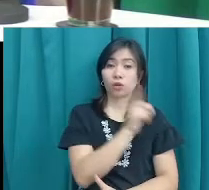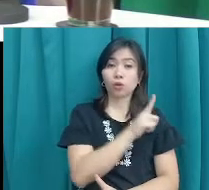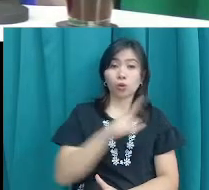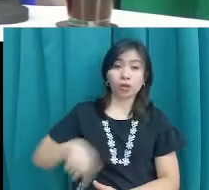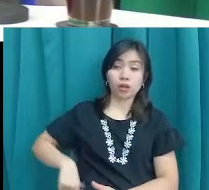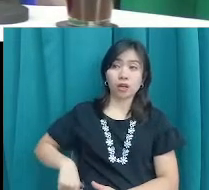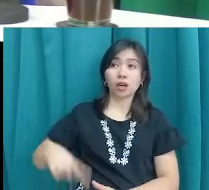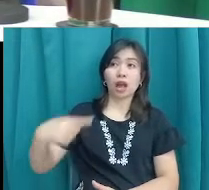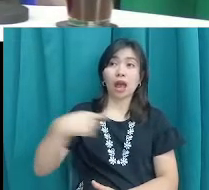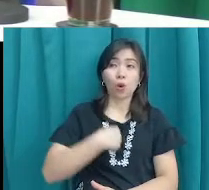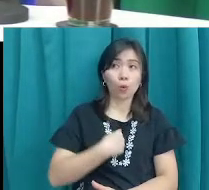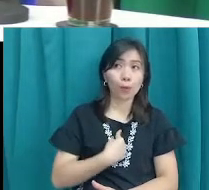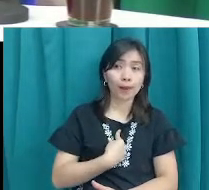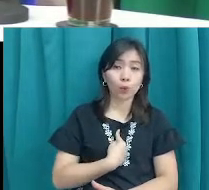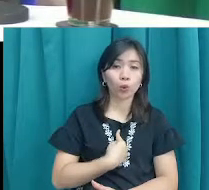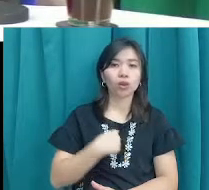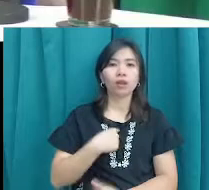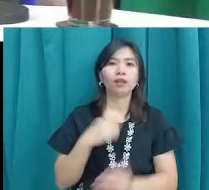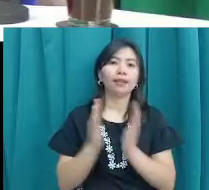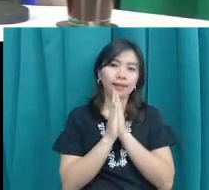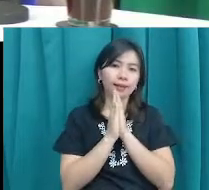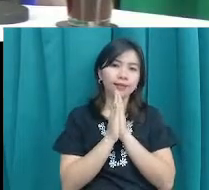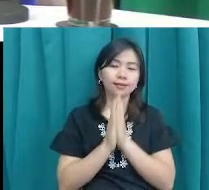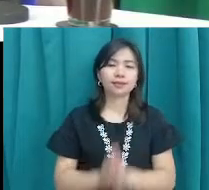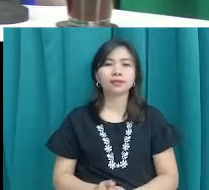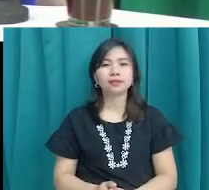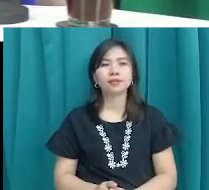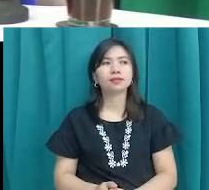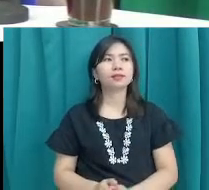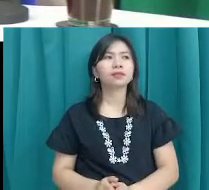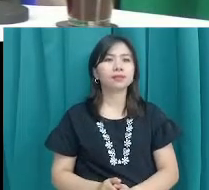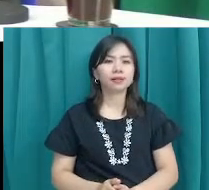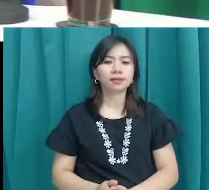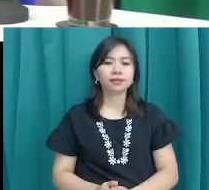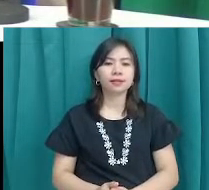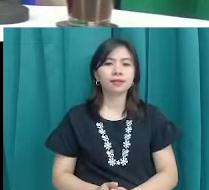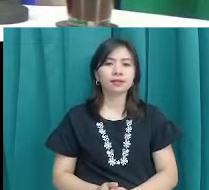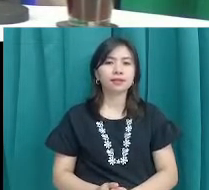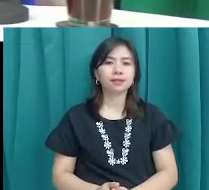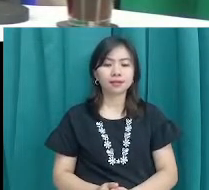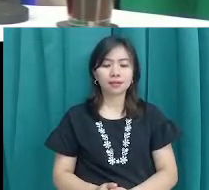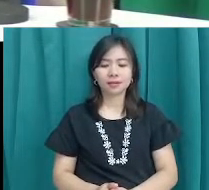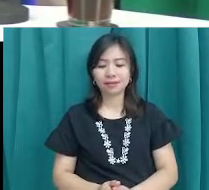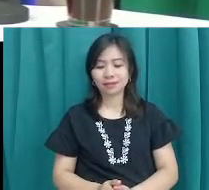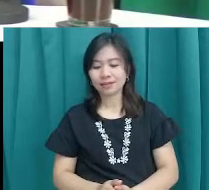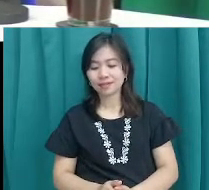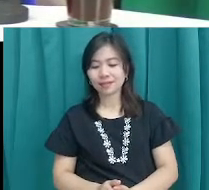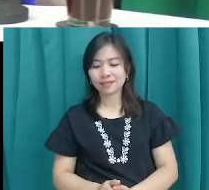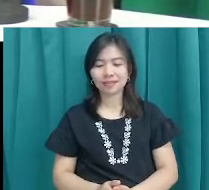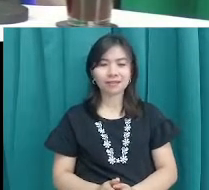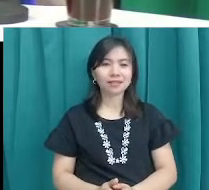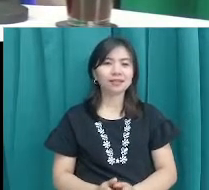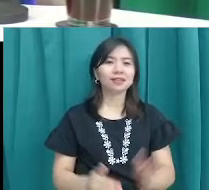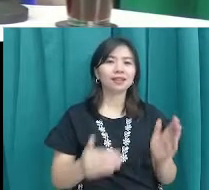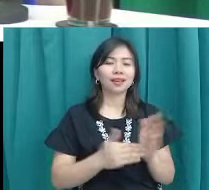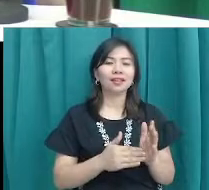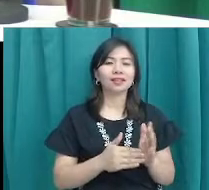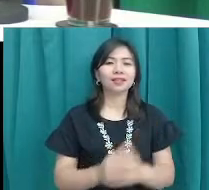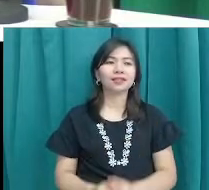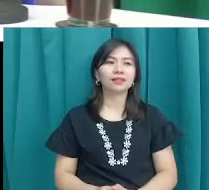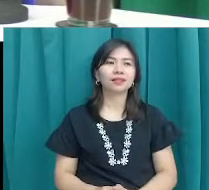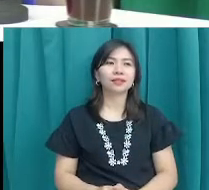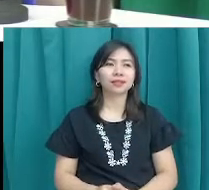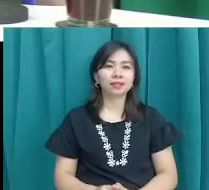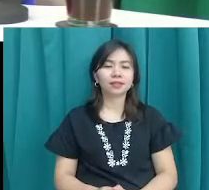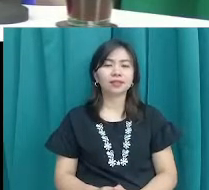Panginoon? Panginoon, ako po ba? Now, isa sa mga magandang nasilip ko dito. Hindi, isa sa mga magandang